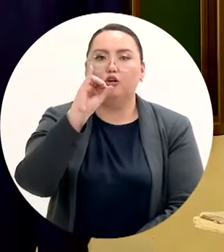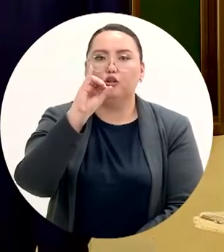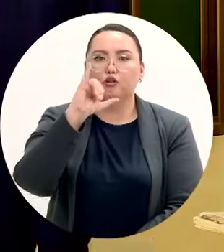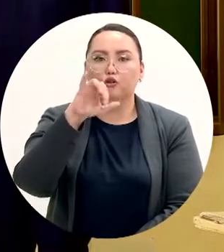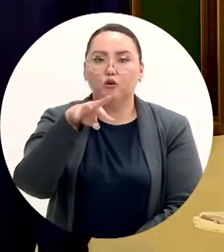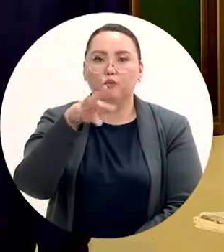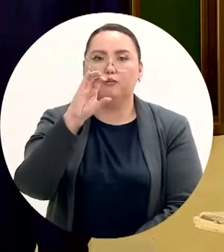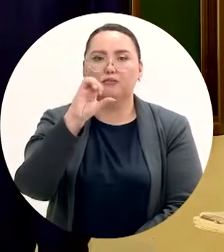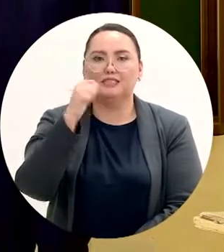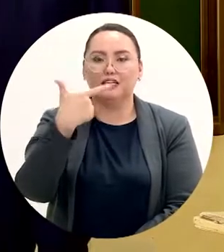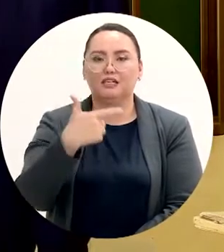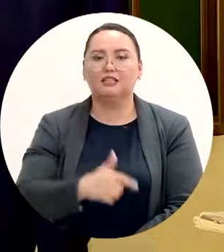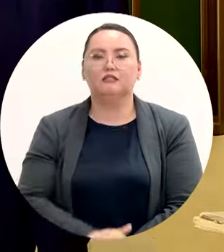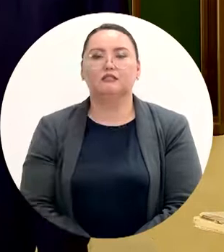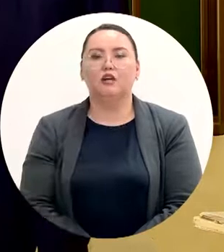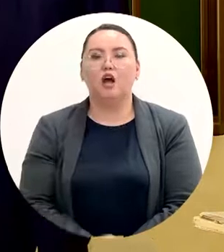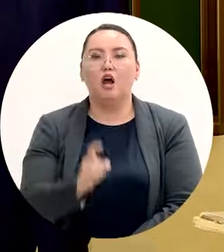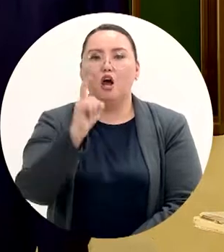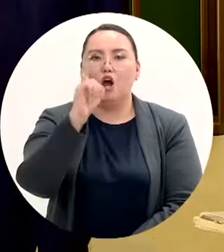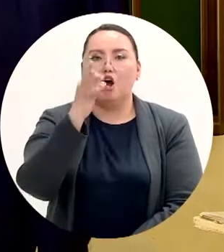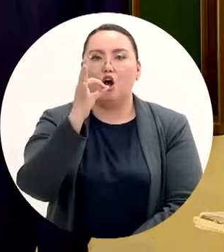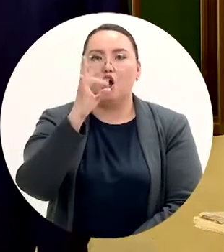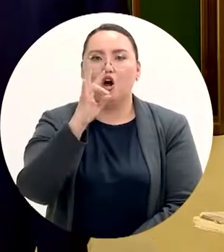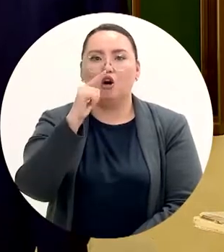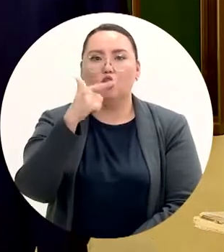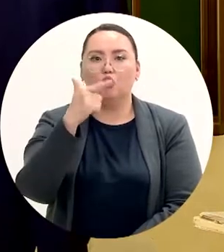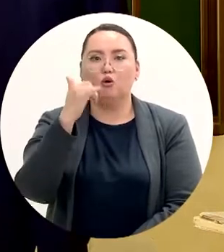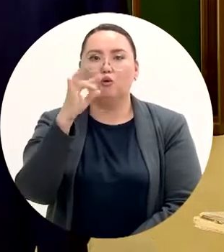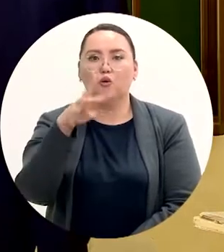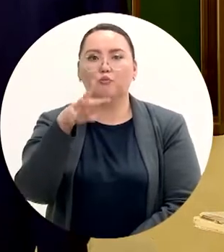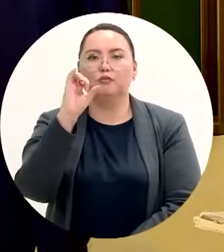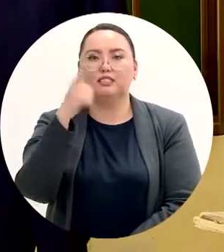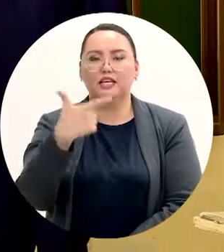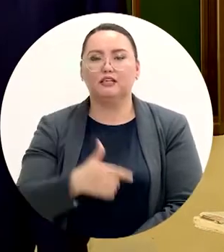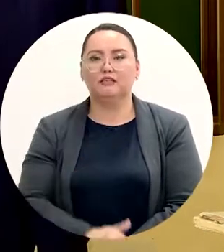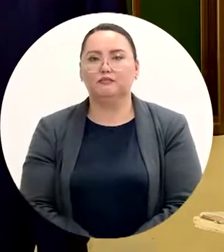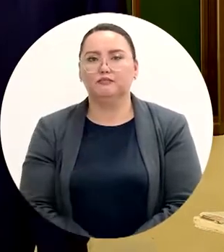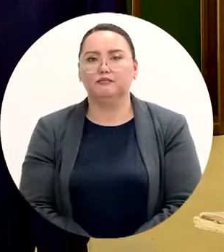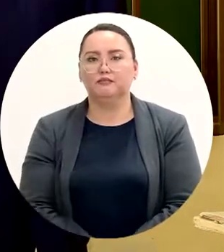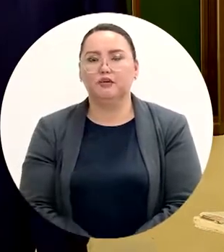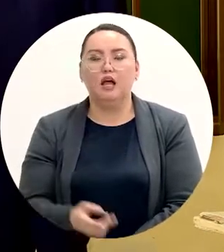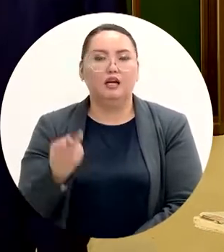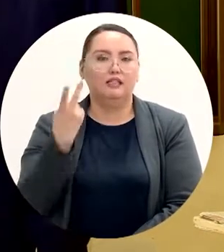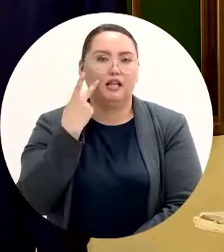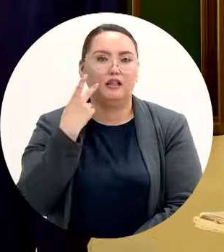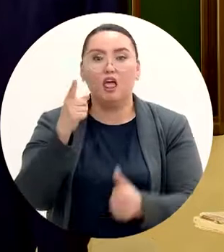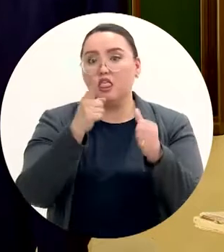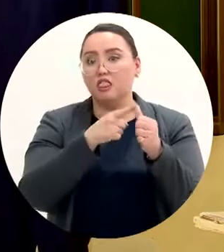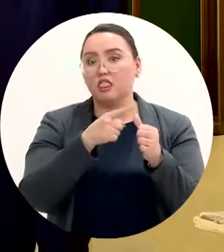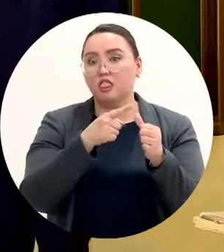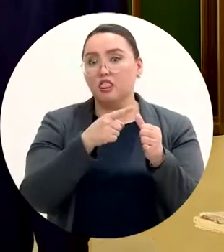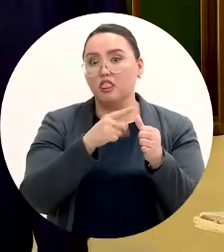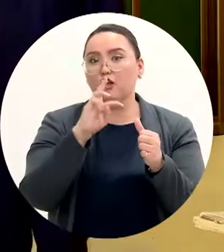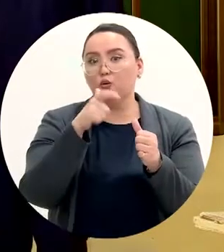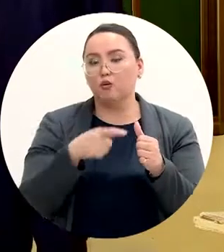дээр хэмсэг бүтээврийг залгаж гоймсэг. Элэг гэдэг юм дээр хэмсэг бүтээврийг залгаж хэмсэг, хөнгөмсэг.